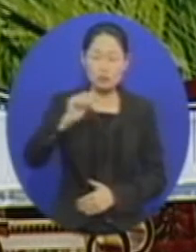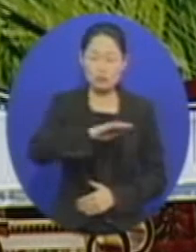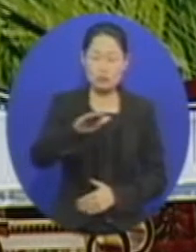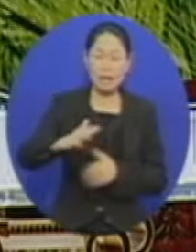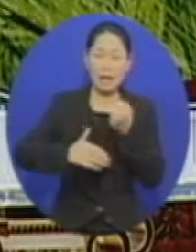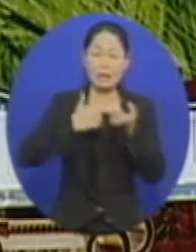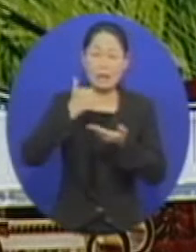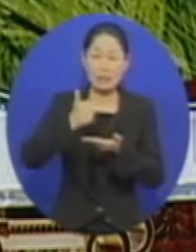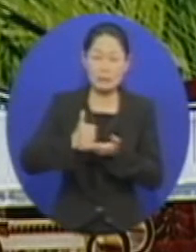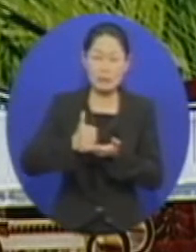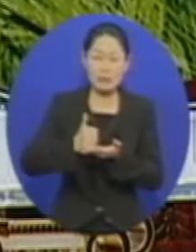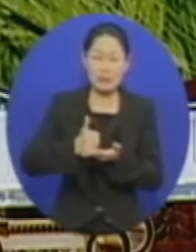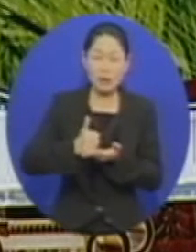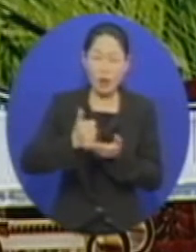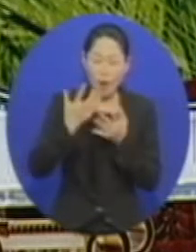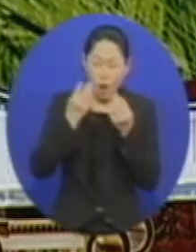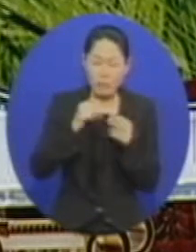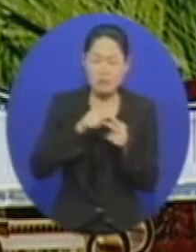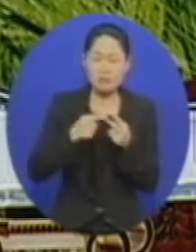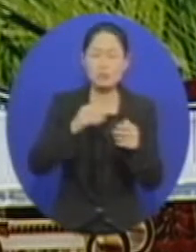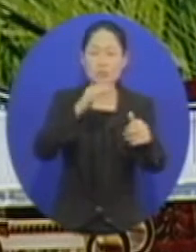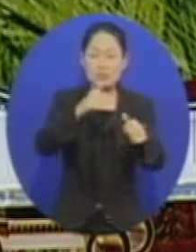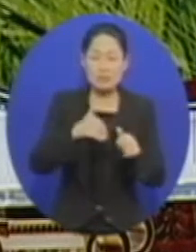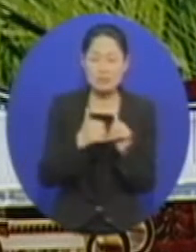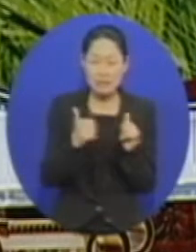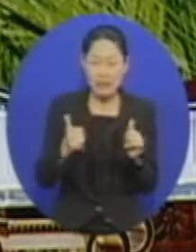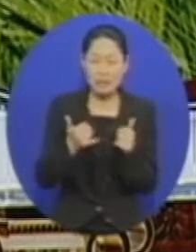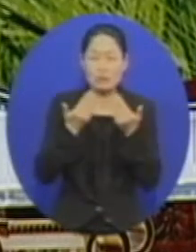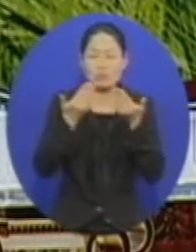부르시는 자들에게 하신 것이라